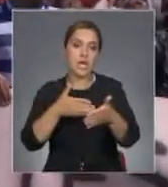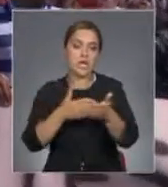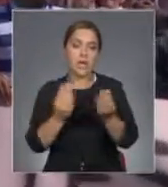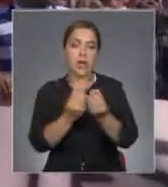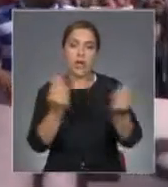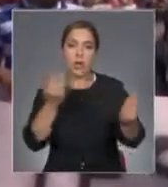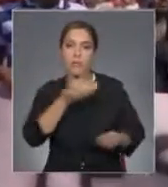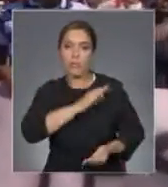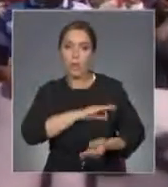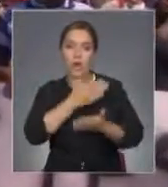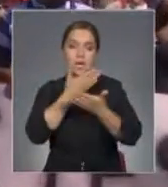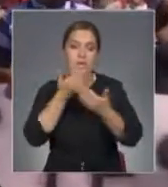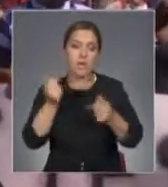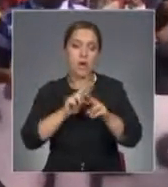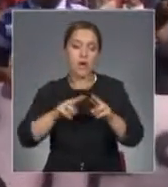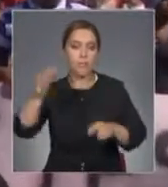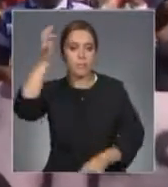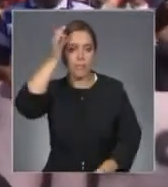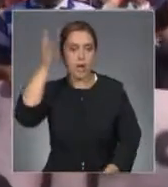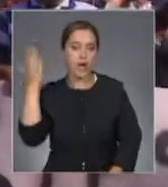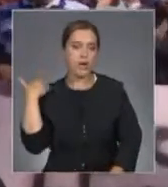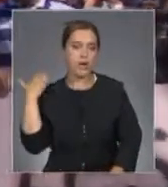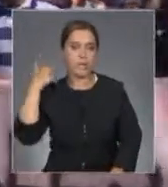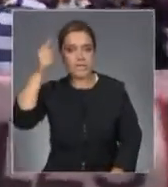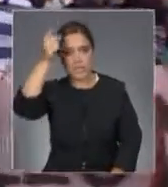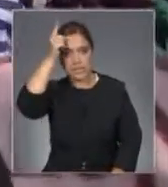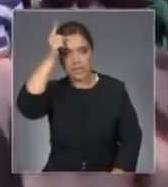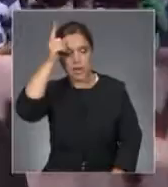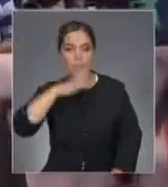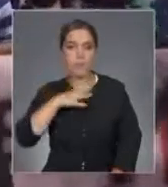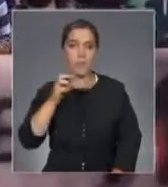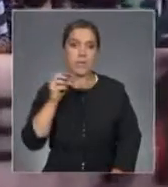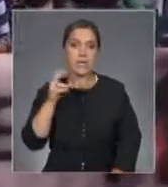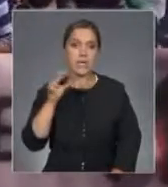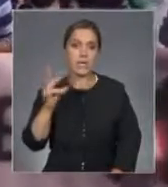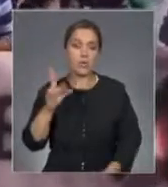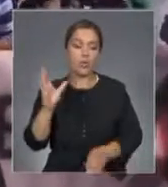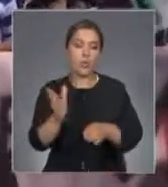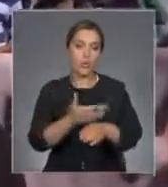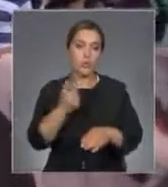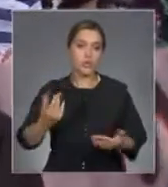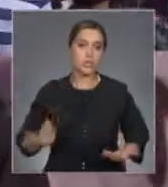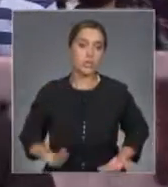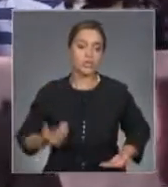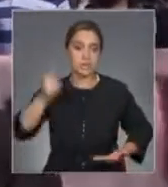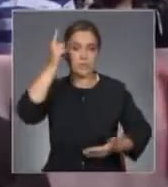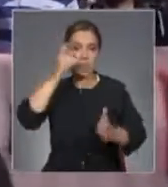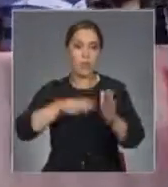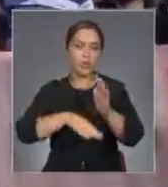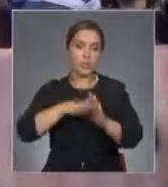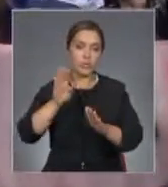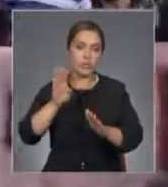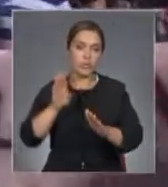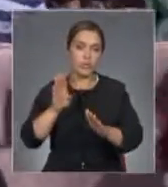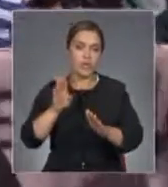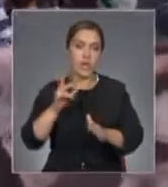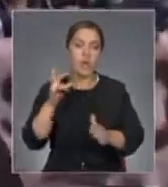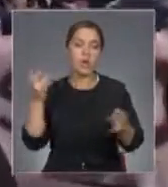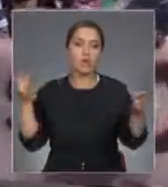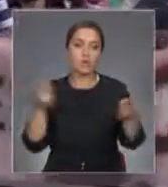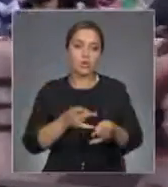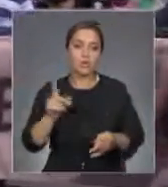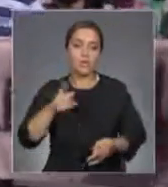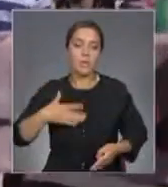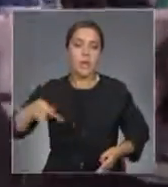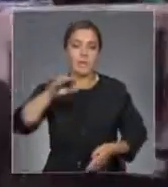никакой пользы. Достаточно вспомнить Берлинскую стену. После ее падения жизнь Германии стала намного лучше. Нужно,